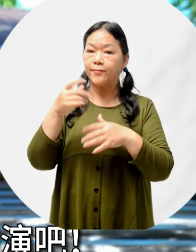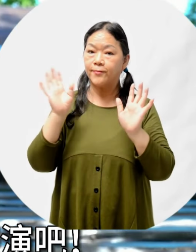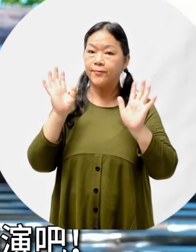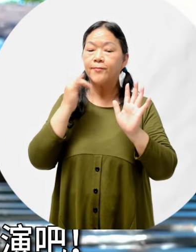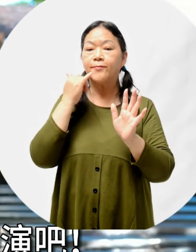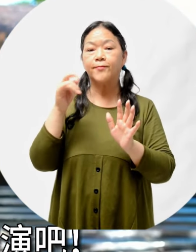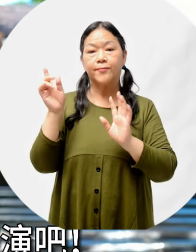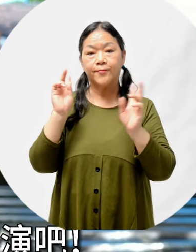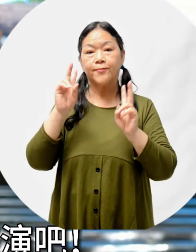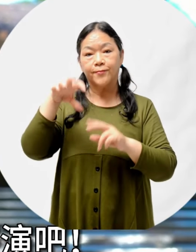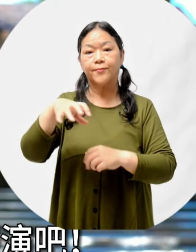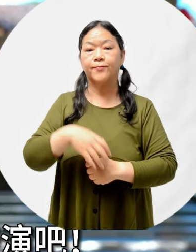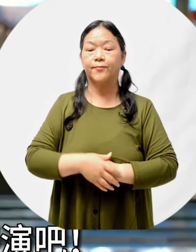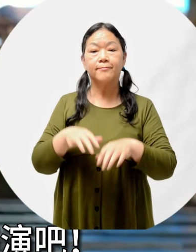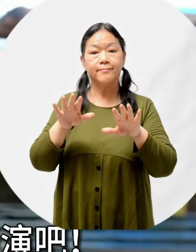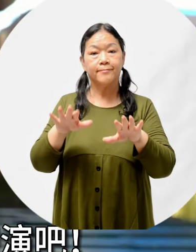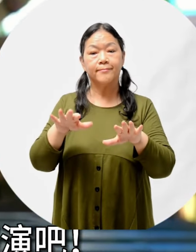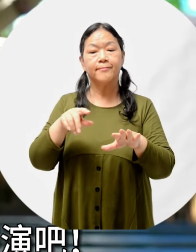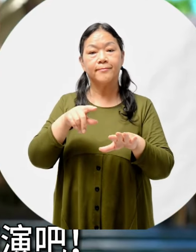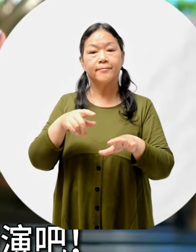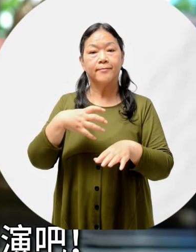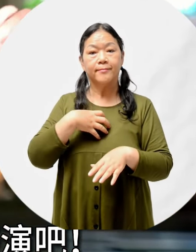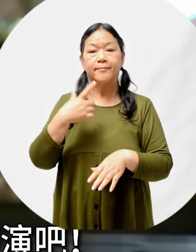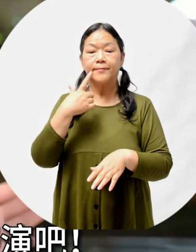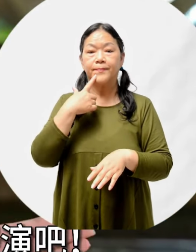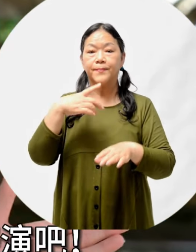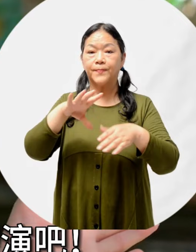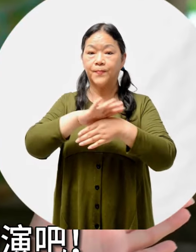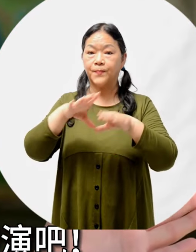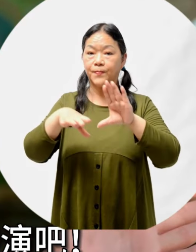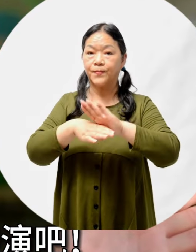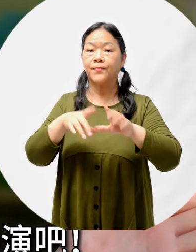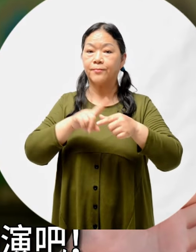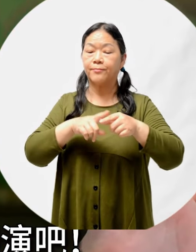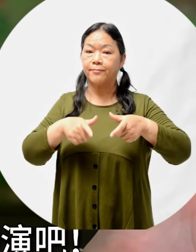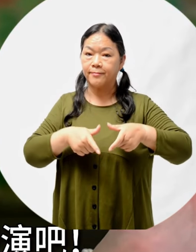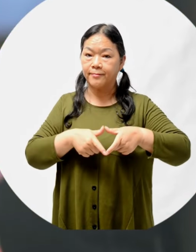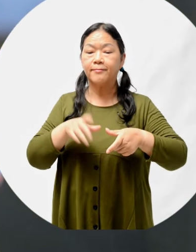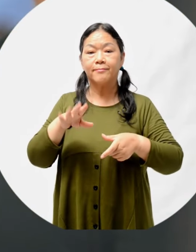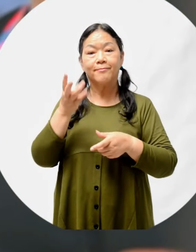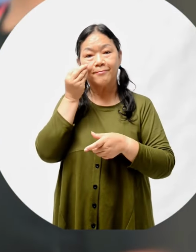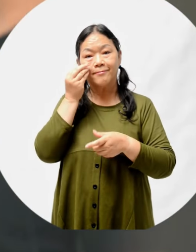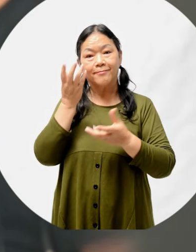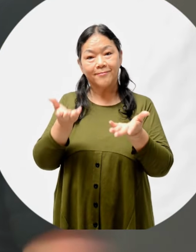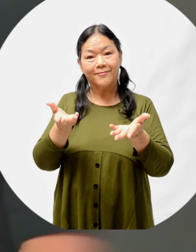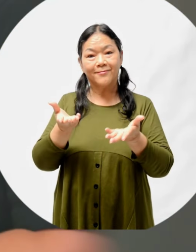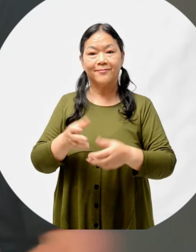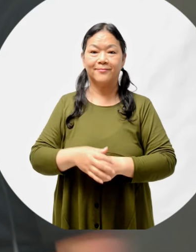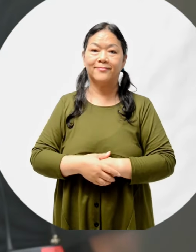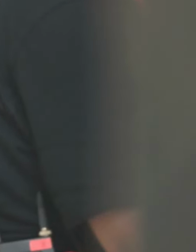我们现在来到阿美民俗中心了，先来看表演吧。